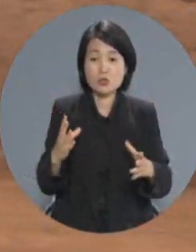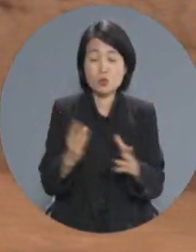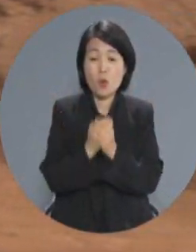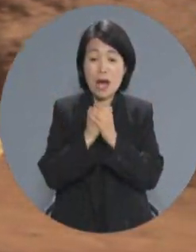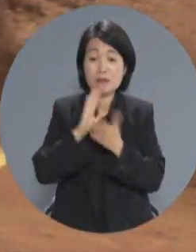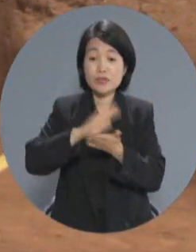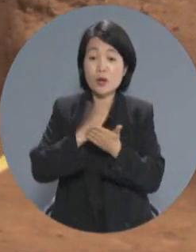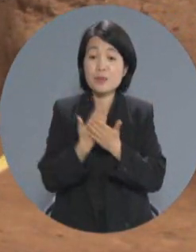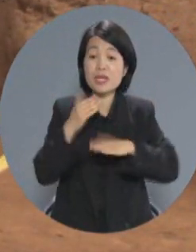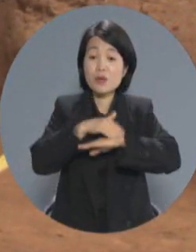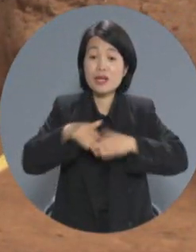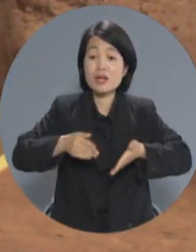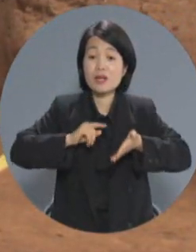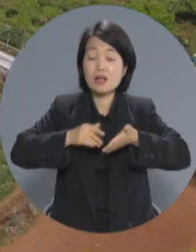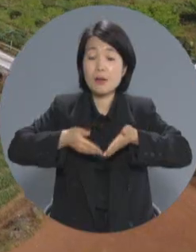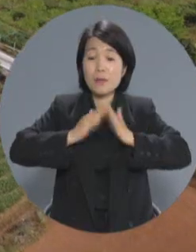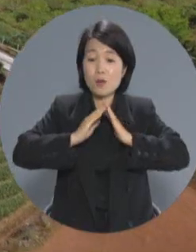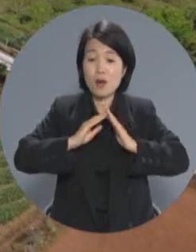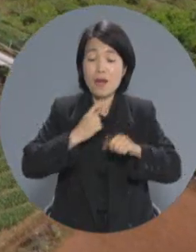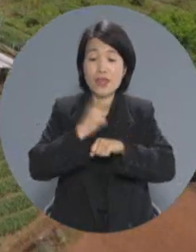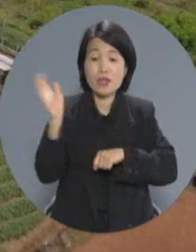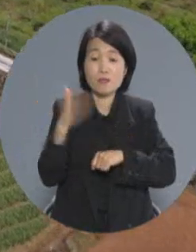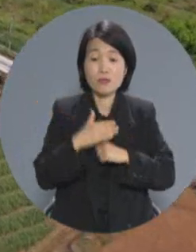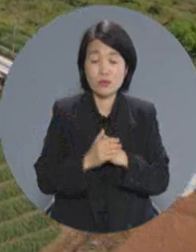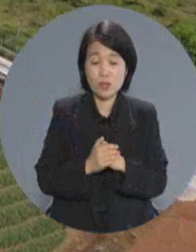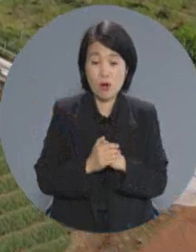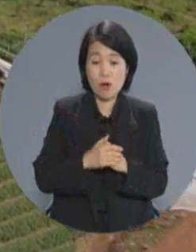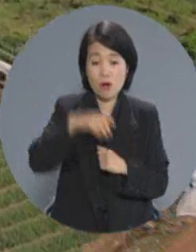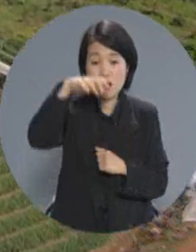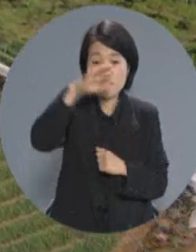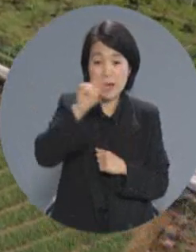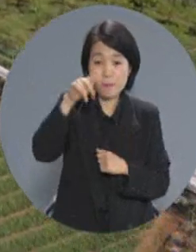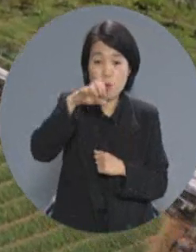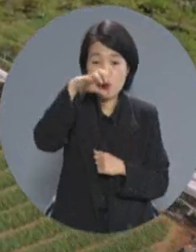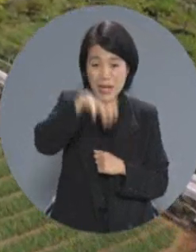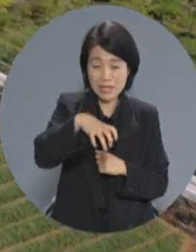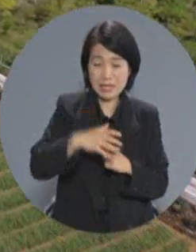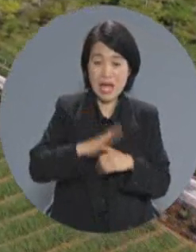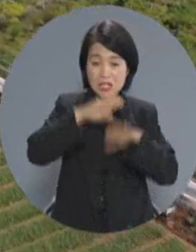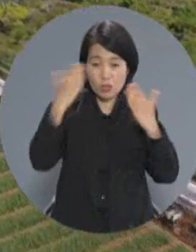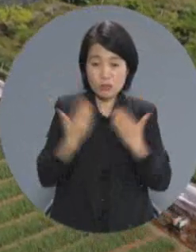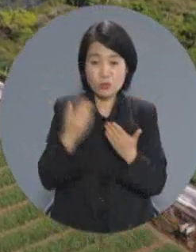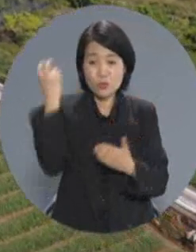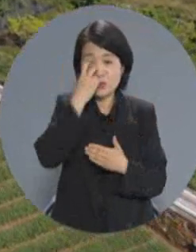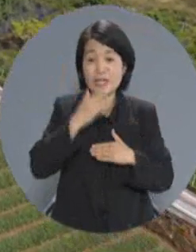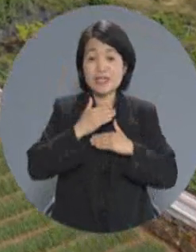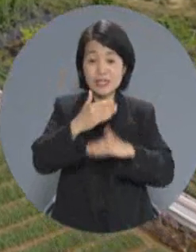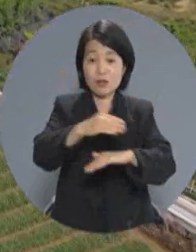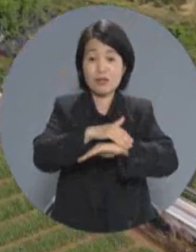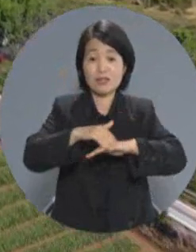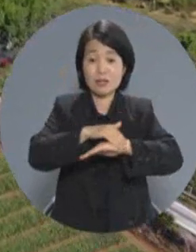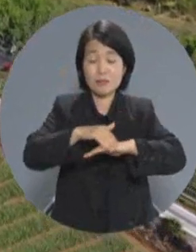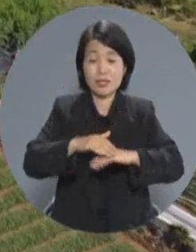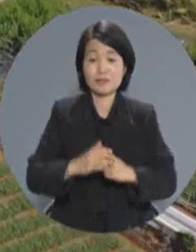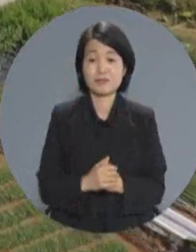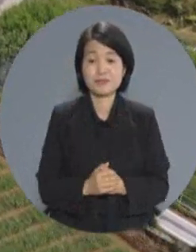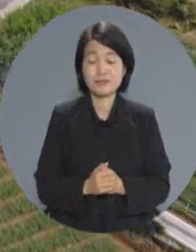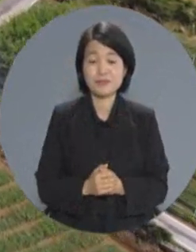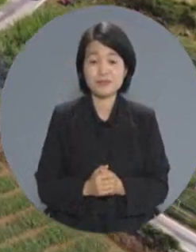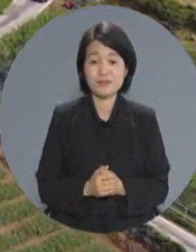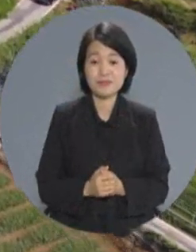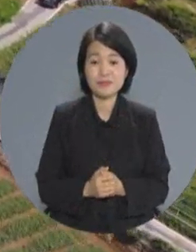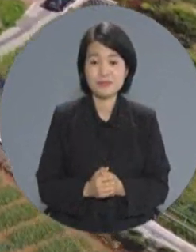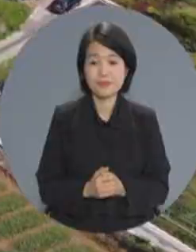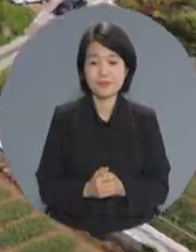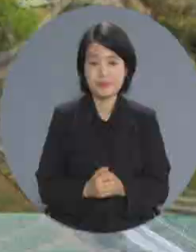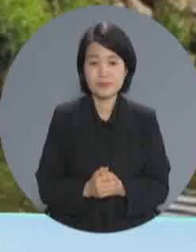수립하고 내년부터 백포만 일대의 유적에 대한 전수조사를 실시할 예정입니다. MBC 뉴스 신광합니다.